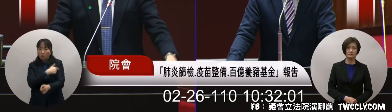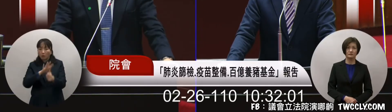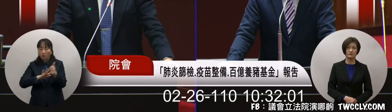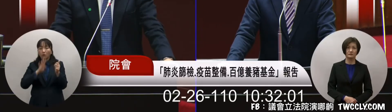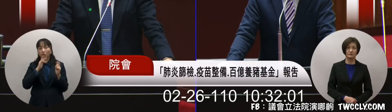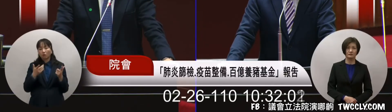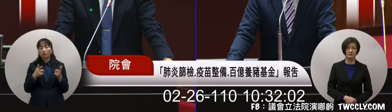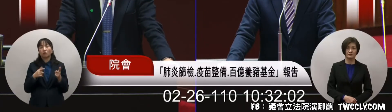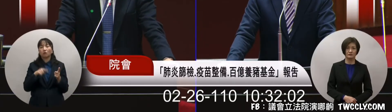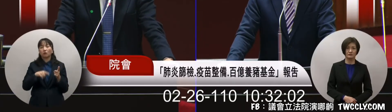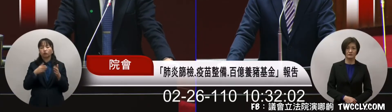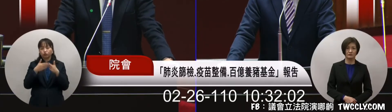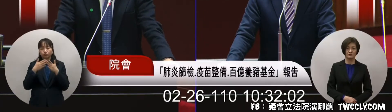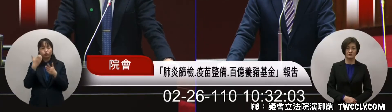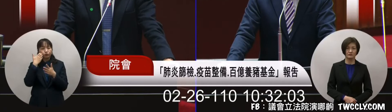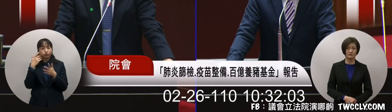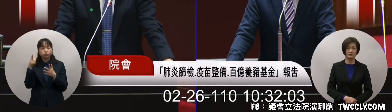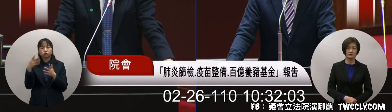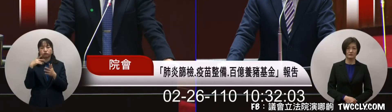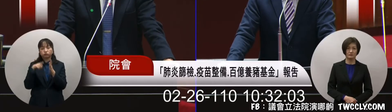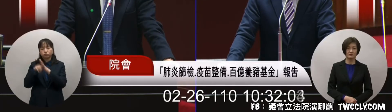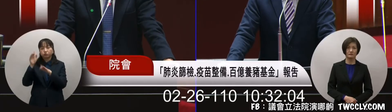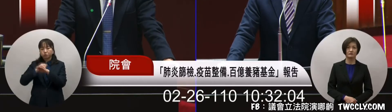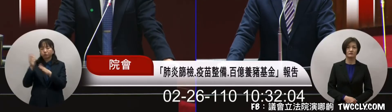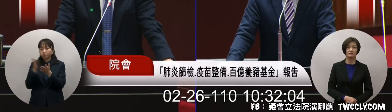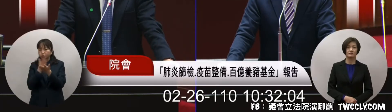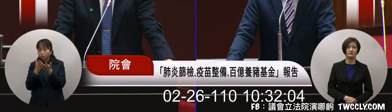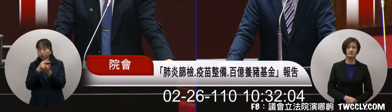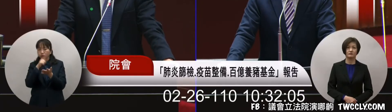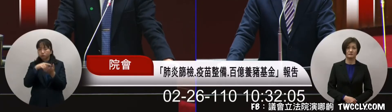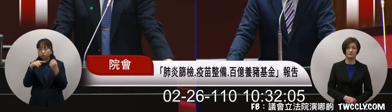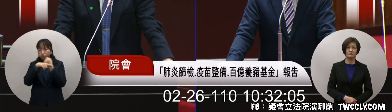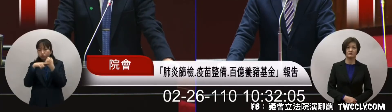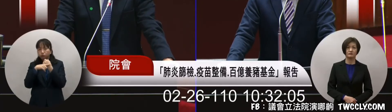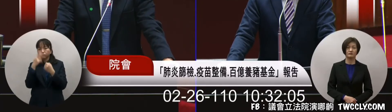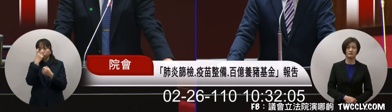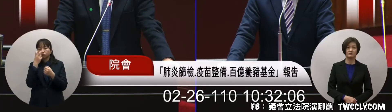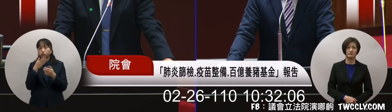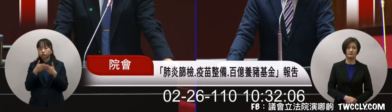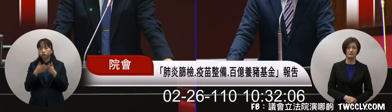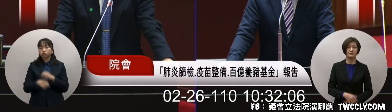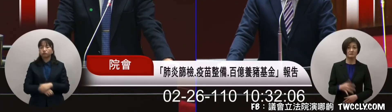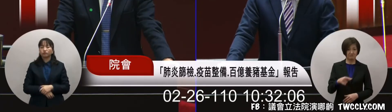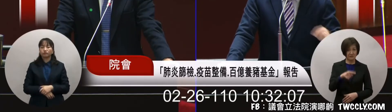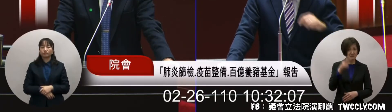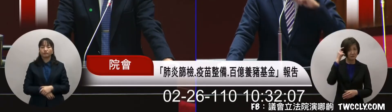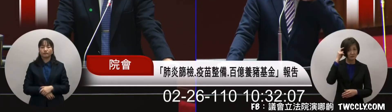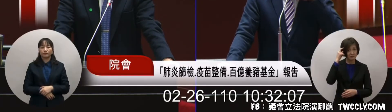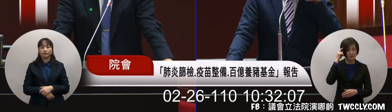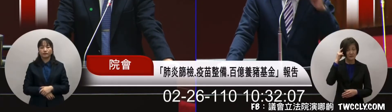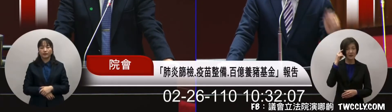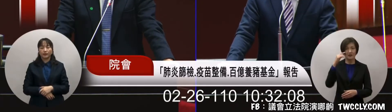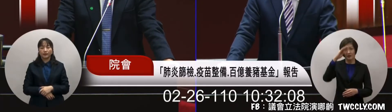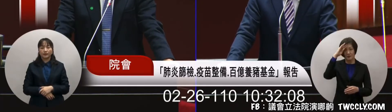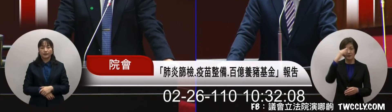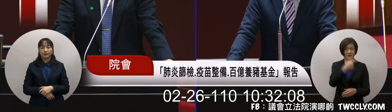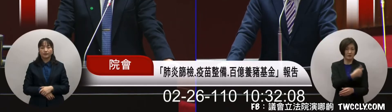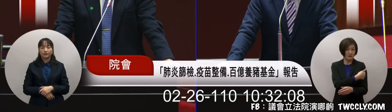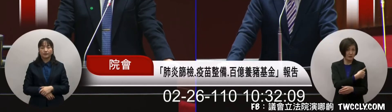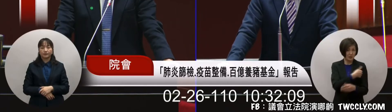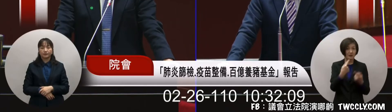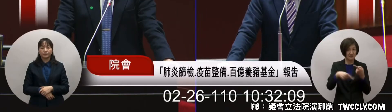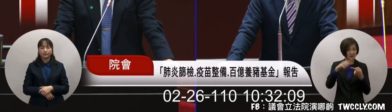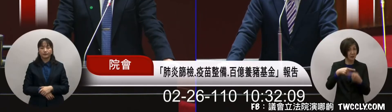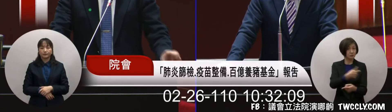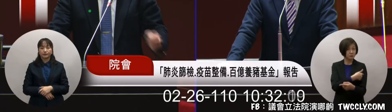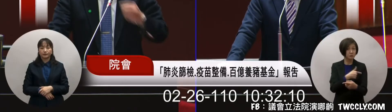一部分是需要由专家来做研判，那审慎的研判。 然后第四个，但是您认为疫苗基本上是应该施